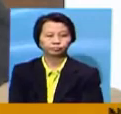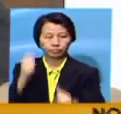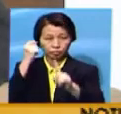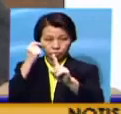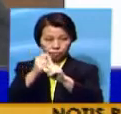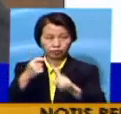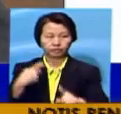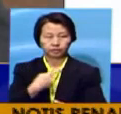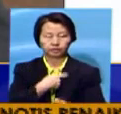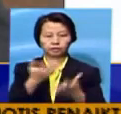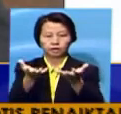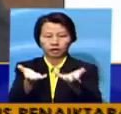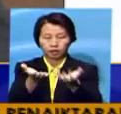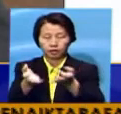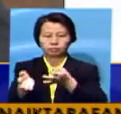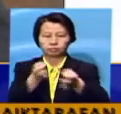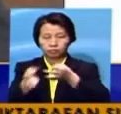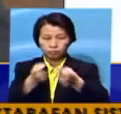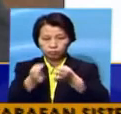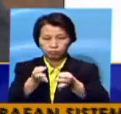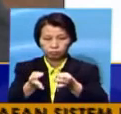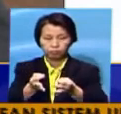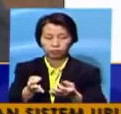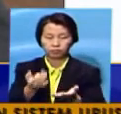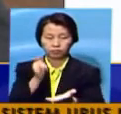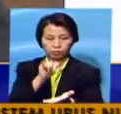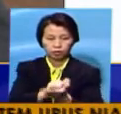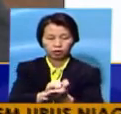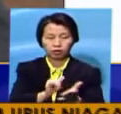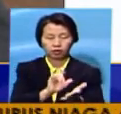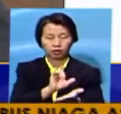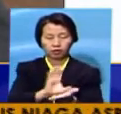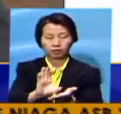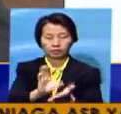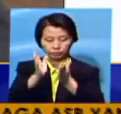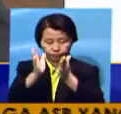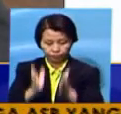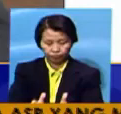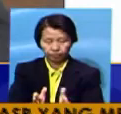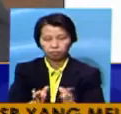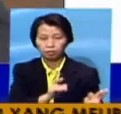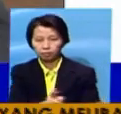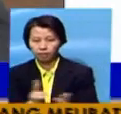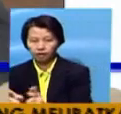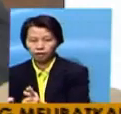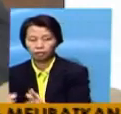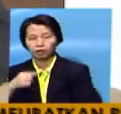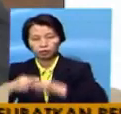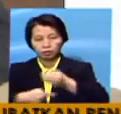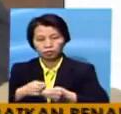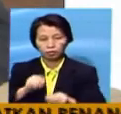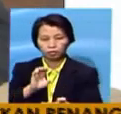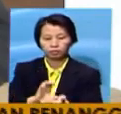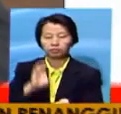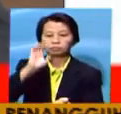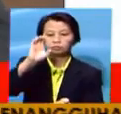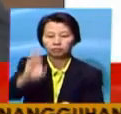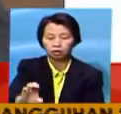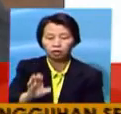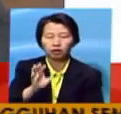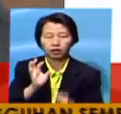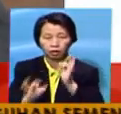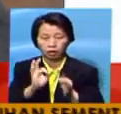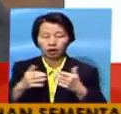nak menerangkan begini supaya para pelabur rancang untuk tentang pelaburan mereka kalau ada